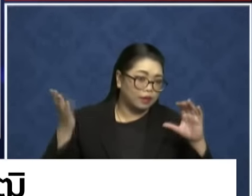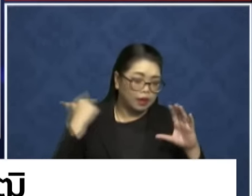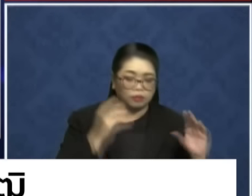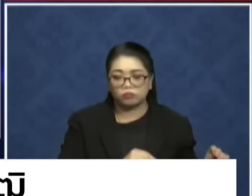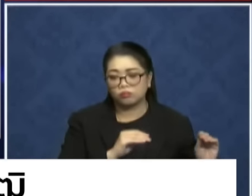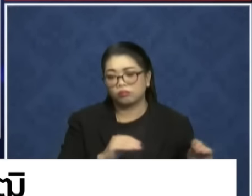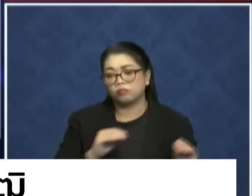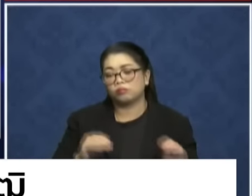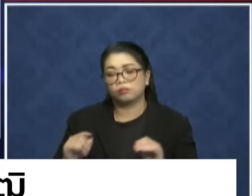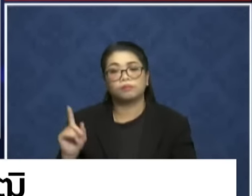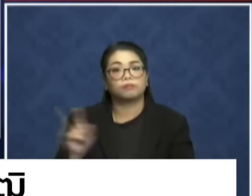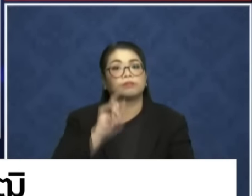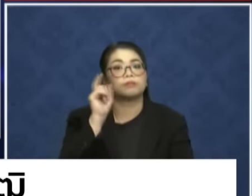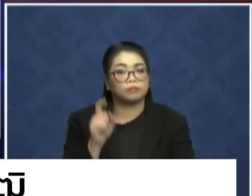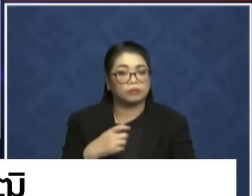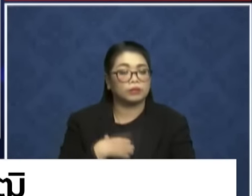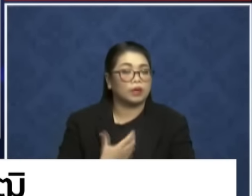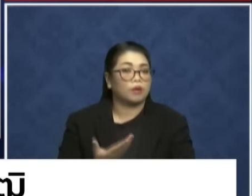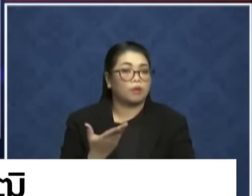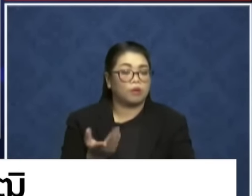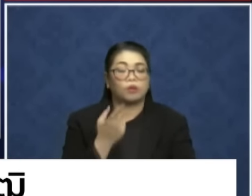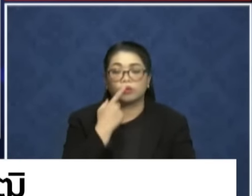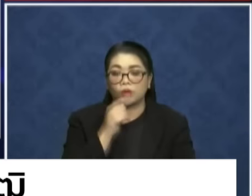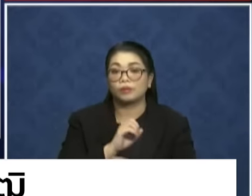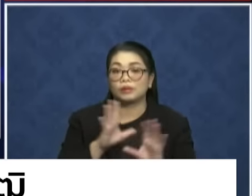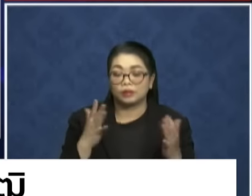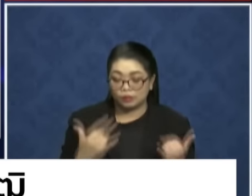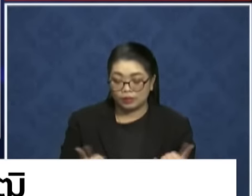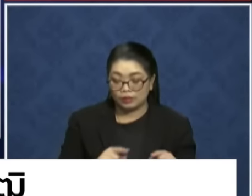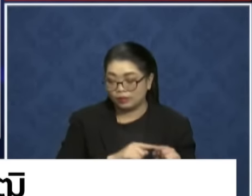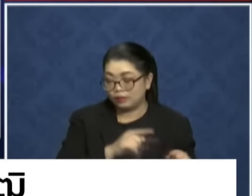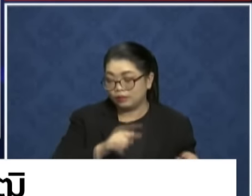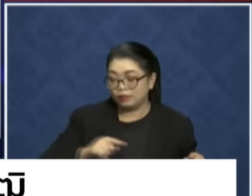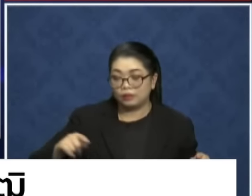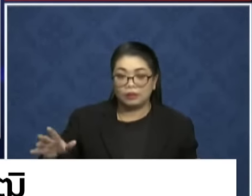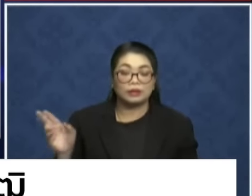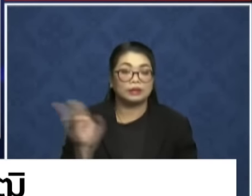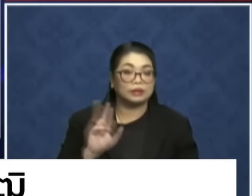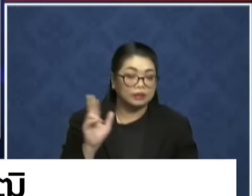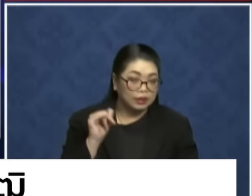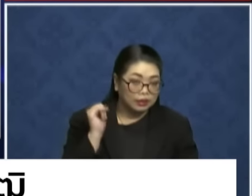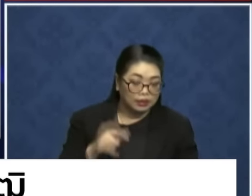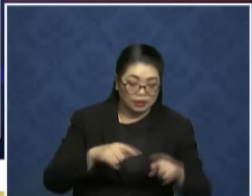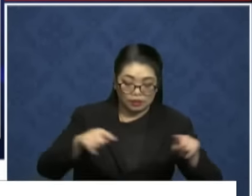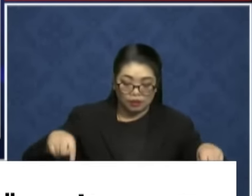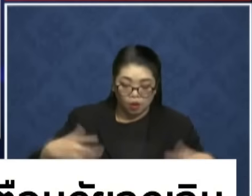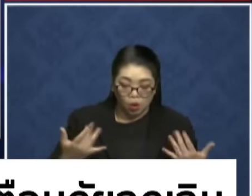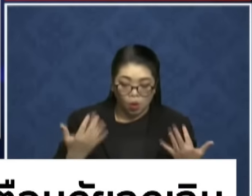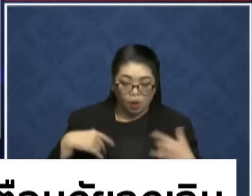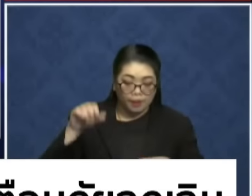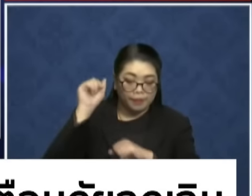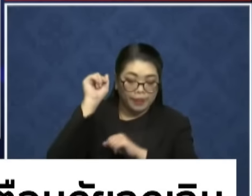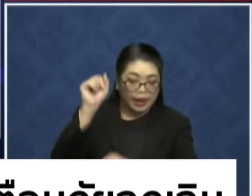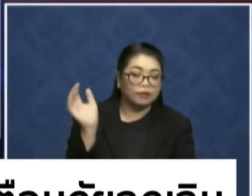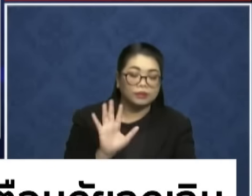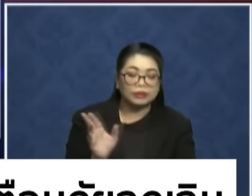เลื่อนอีกคำถามนี้อยากได้คำตอบชัดๆครับว่ากรอบระยะเวลาที่เซลล์บคสจะสามารถใช้ได้ไม่ใช่รอร่างประกาศนะครับตามหน้าข่าว